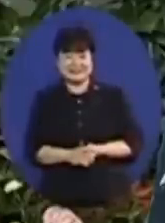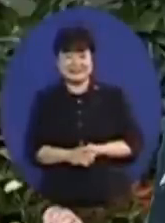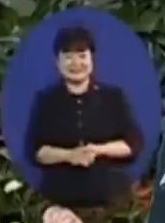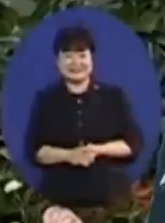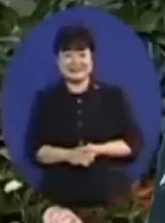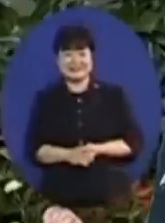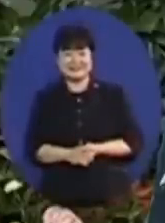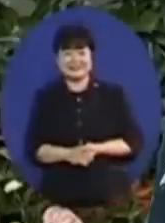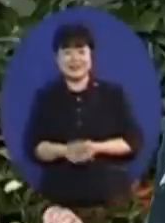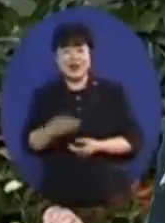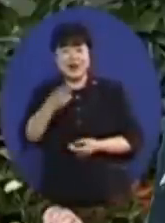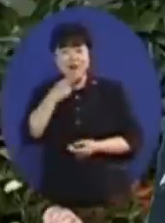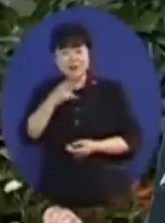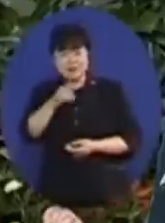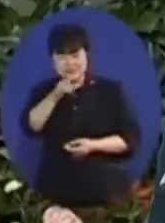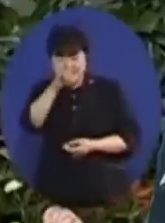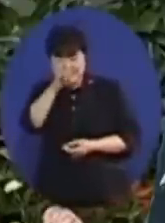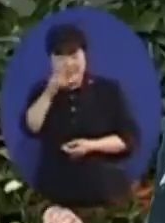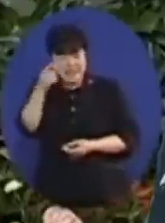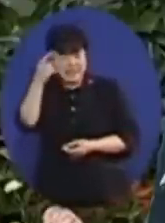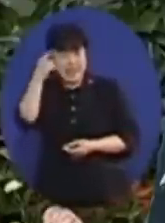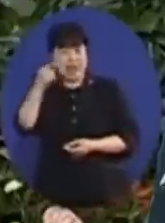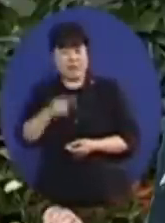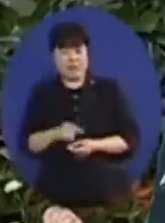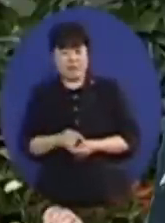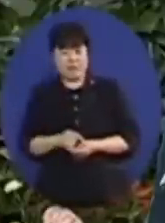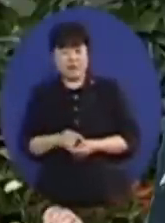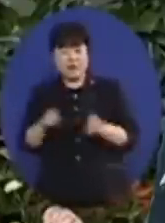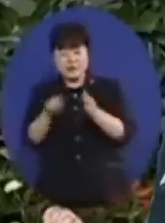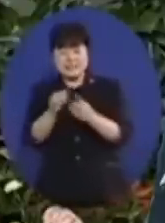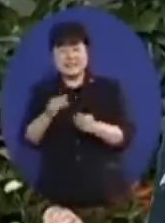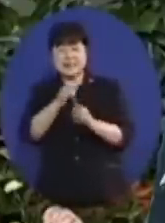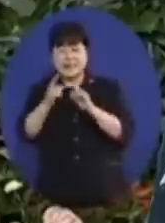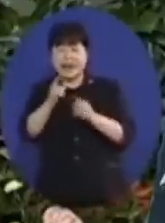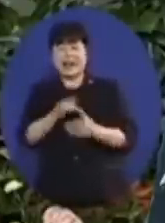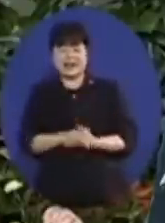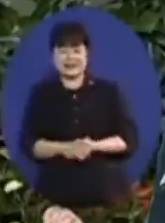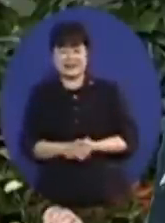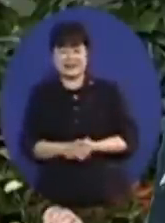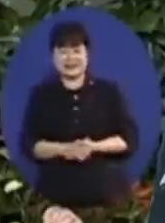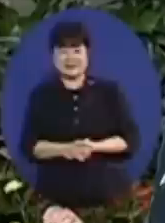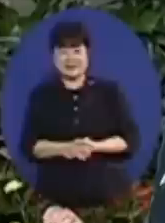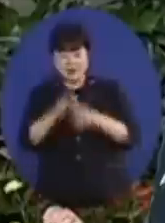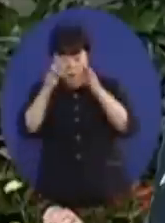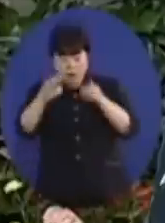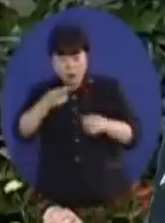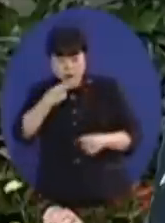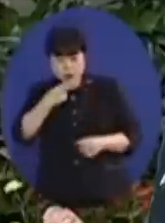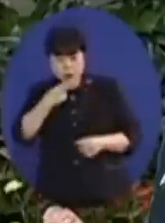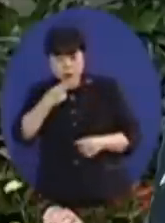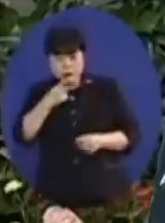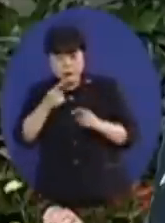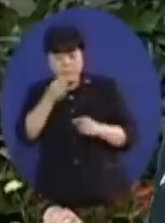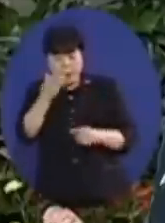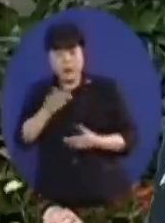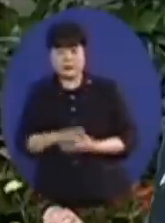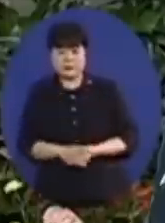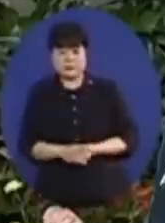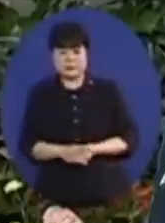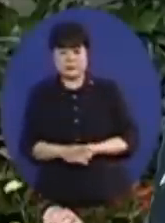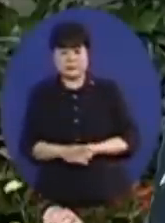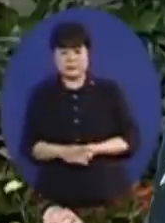없는 것을 있는 것 같이 부르는 것이 우리 믿는 사람들의 말하는 것입니다 눈에 보이는 건 누가 말을 못해요